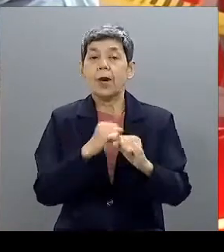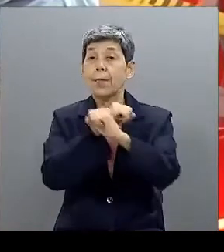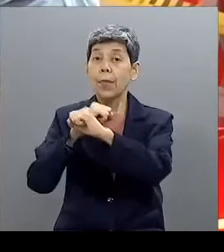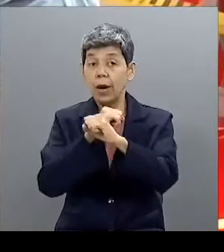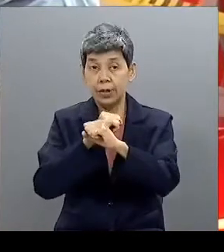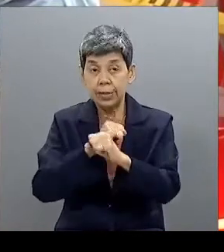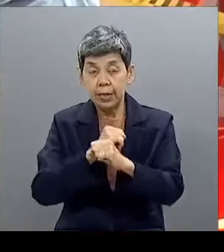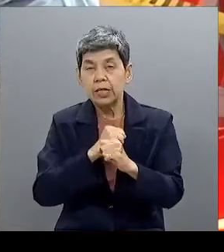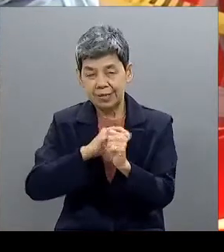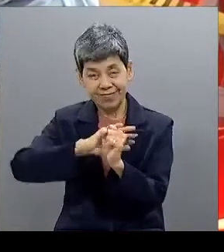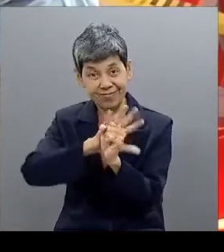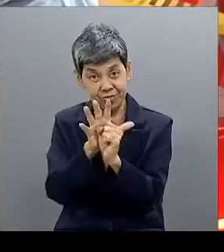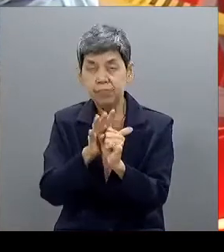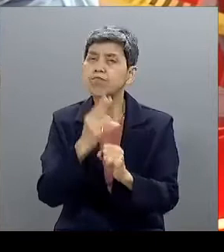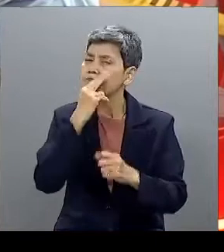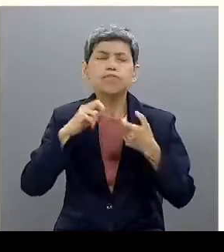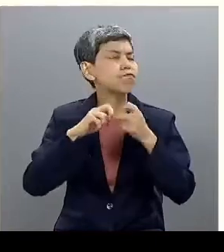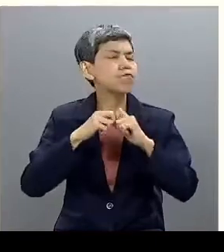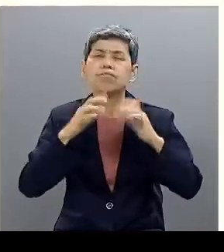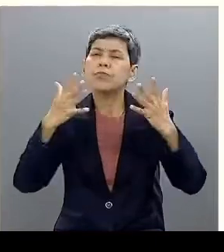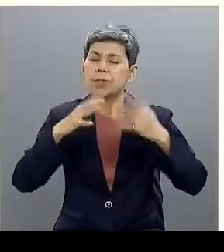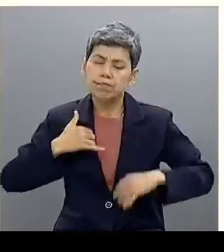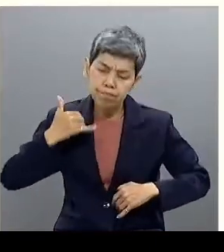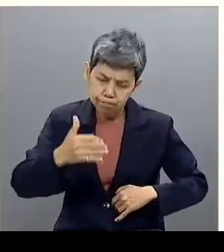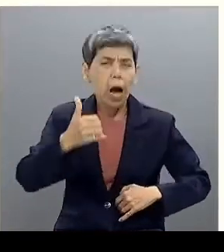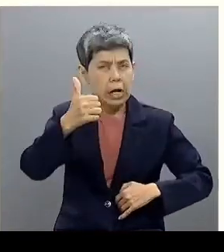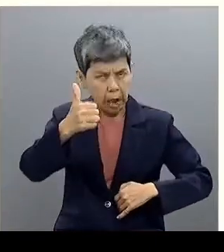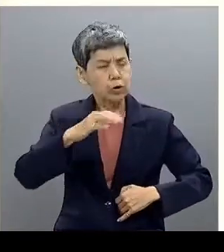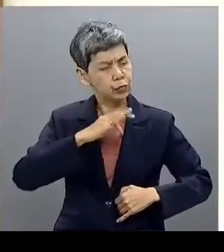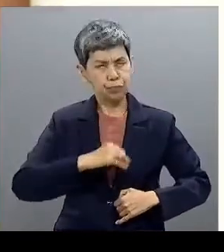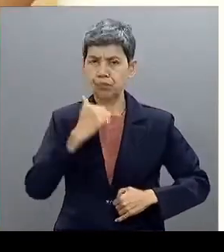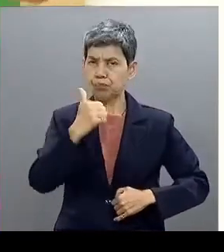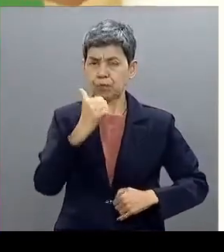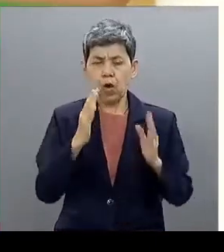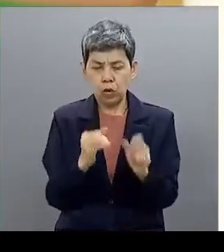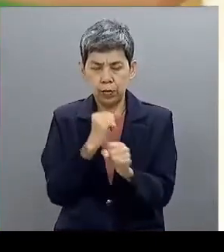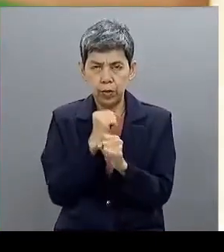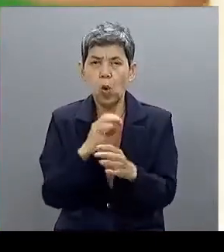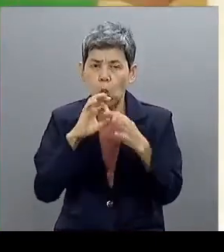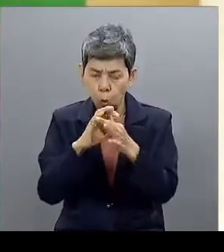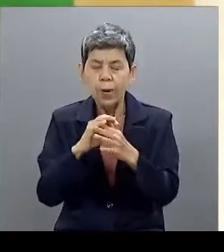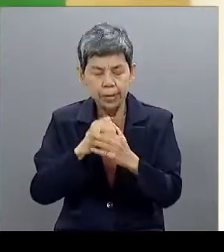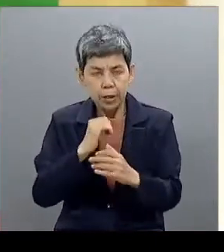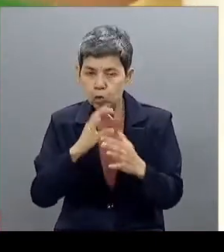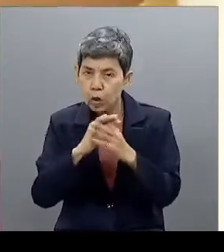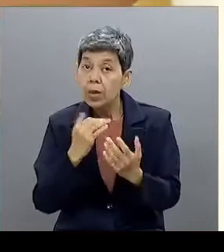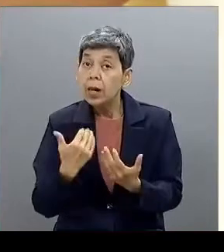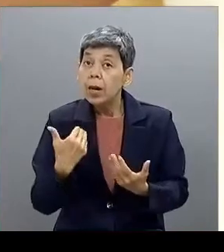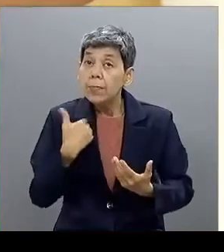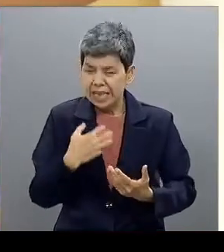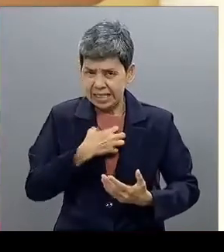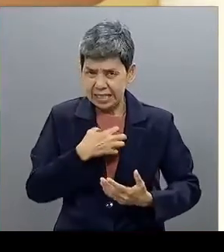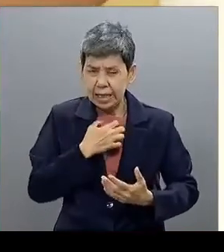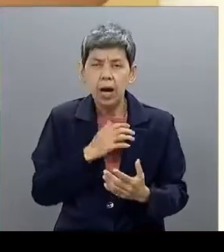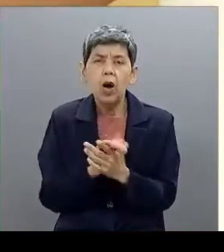ามาไม่เป็นปัญหาต่อการมาเลือกตั้งนะครับและรู้สึกดีที่ทางเจ้าหน้าที่ใส่ใจตรงจุดนี้ด้วยขณะเดียวกันก็ต้องการให้ผู้ที่จะเข้ามาท